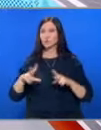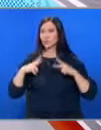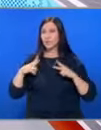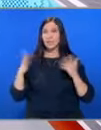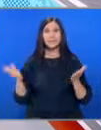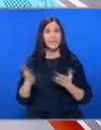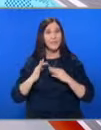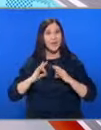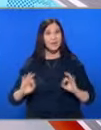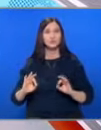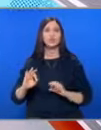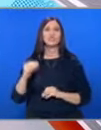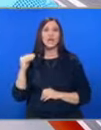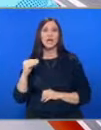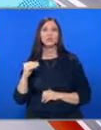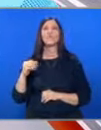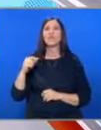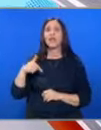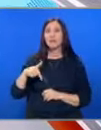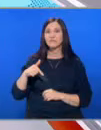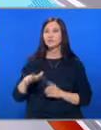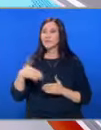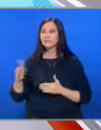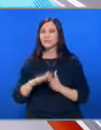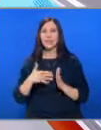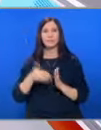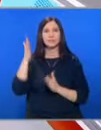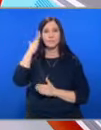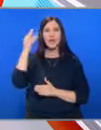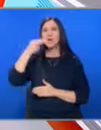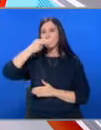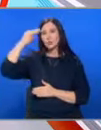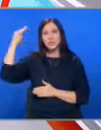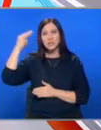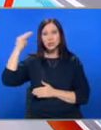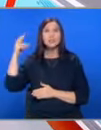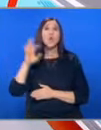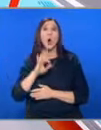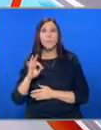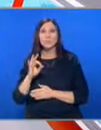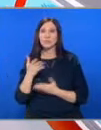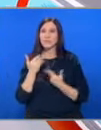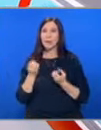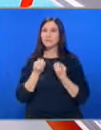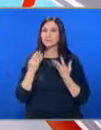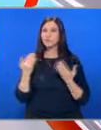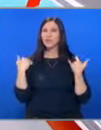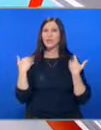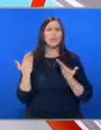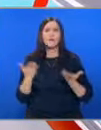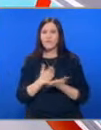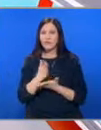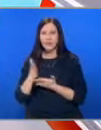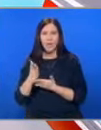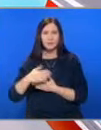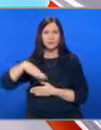Желязков и Главчев вероятно са извън схемата за премиер. И от институцията на омбудсмана няма възможен кандидат. Какви варианти за